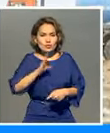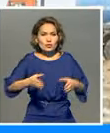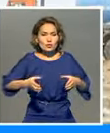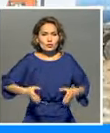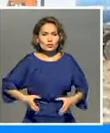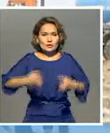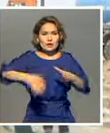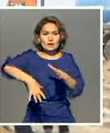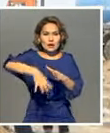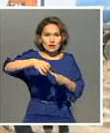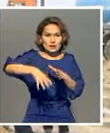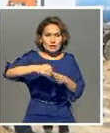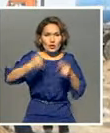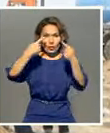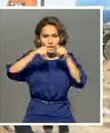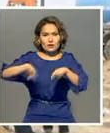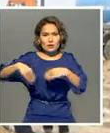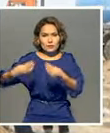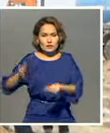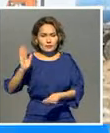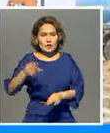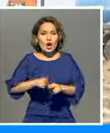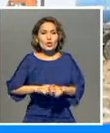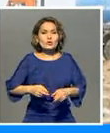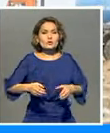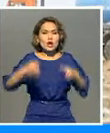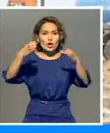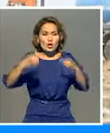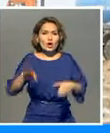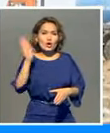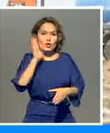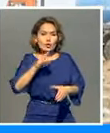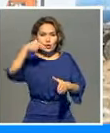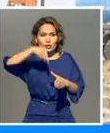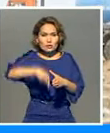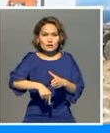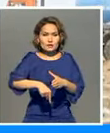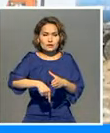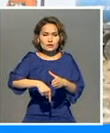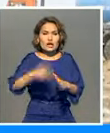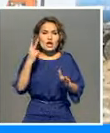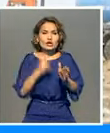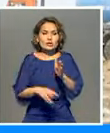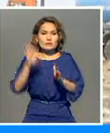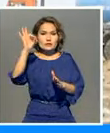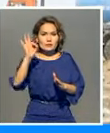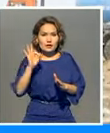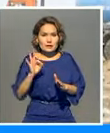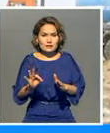деп жатыр. Алдағы мақсатымыз сол құдықтарды 1540 құдықтың